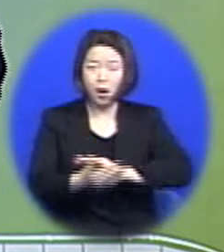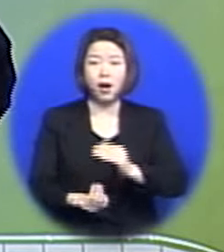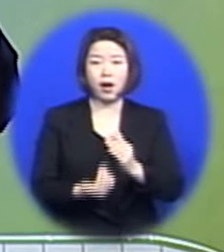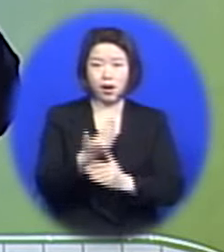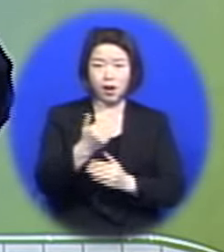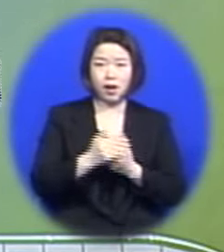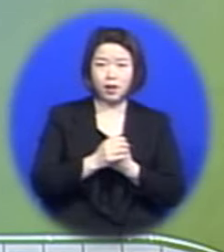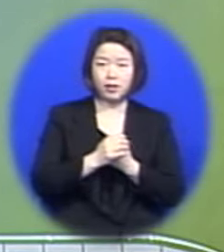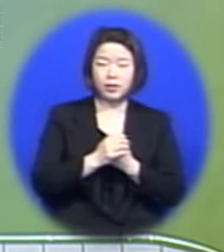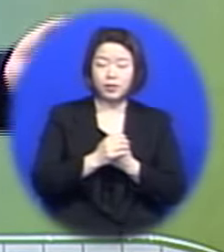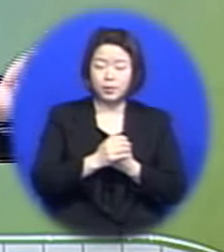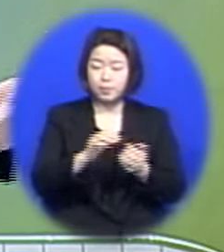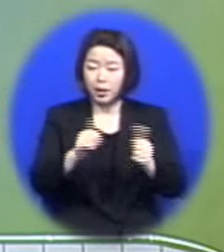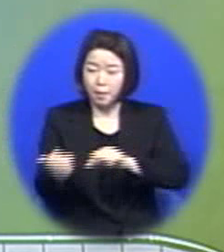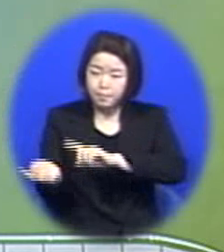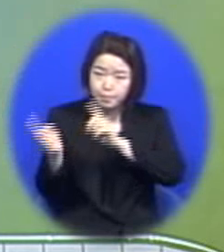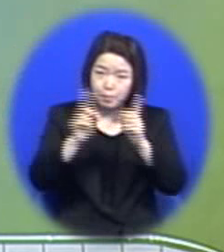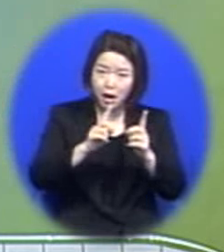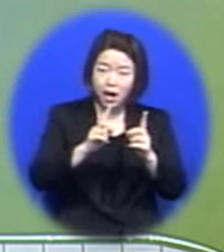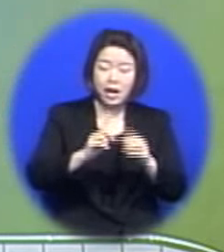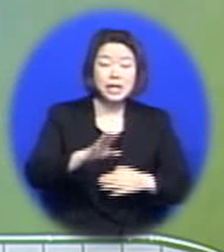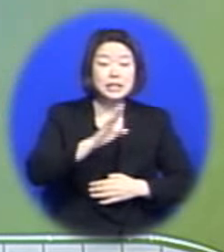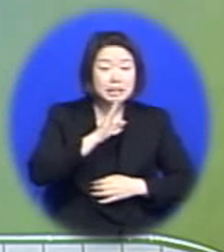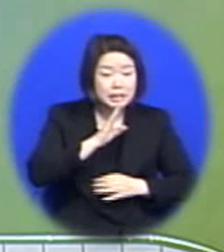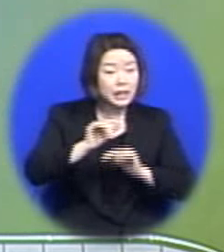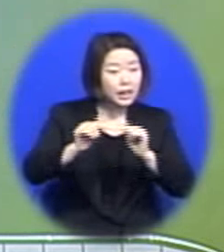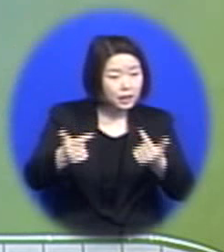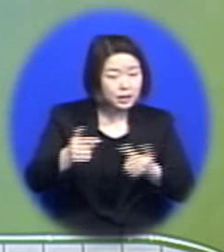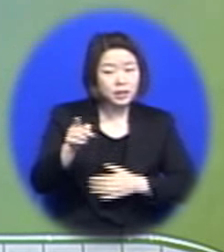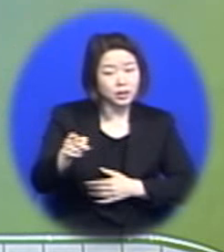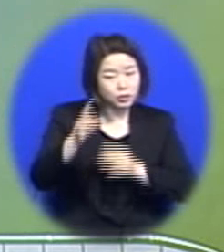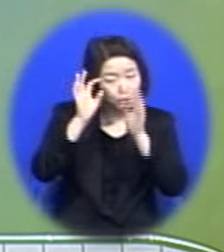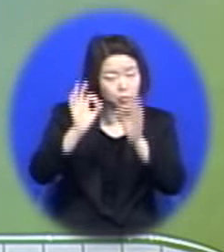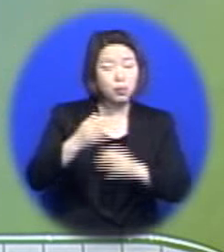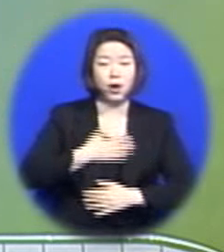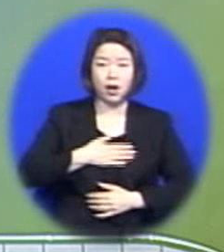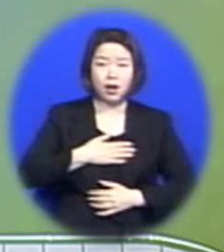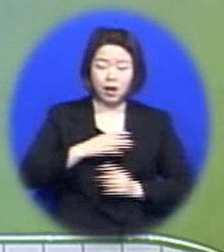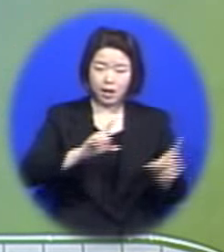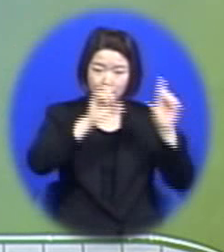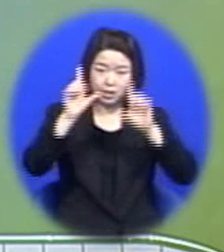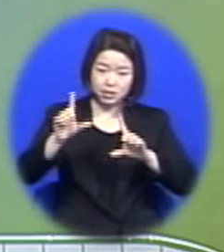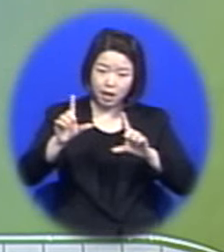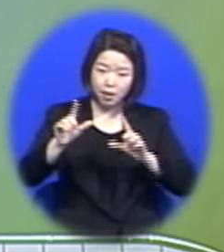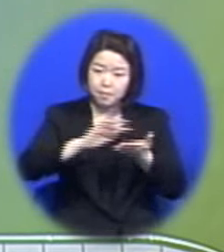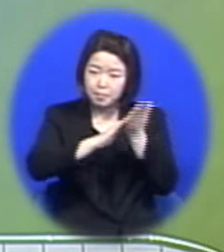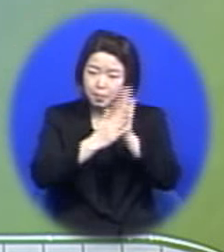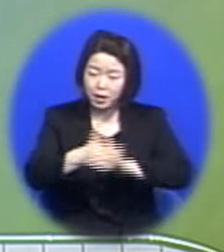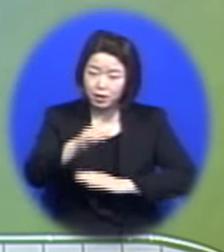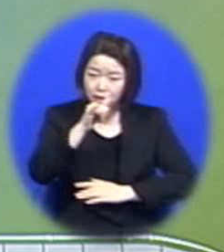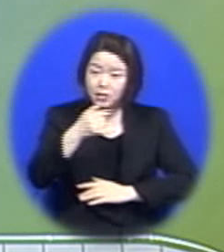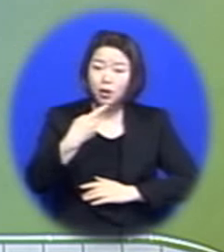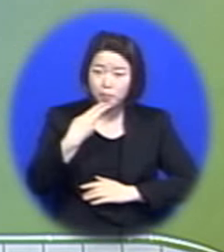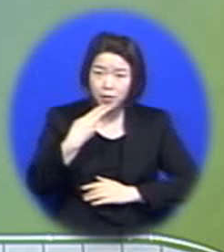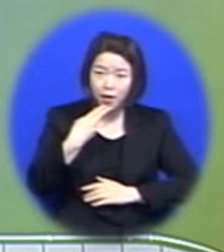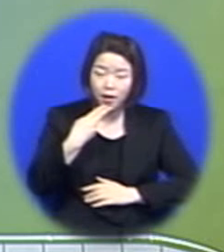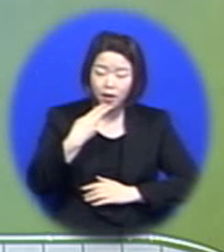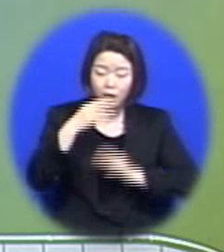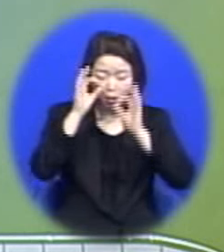그래서 부활의 신앙이 진짜인지 아닌지는 그걸 보고 아는 거예요. 삶의 변화가 일어나게 돼 있어요.